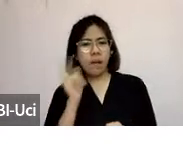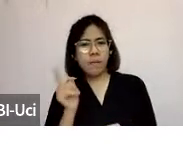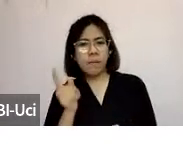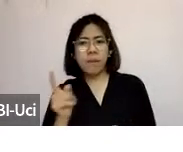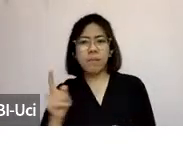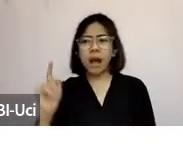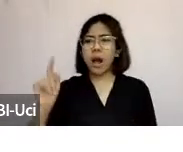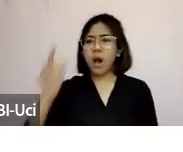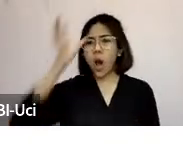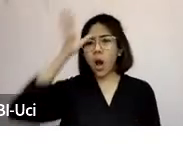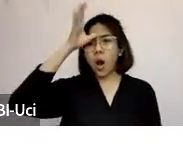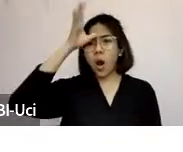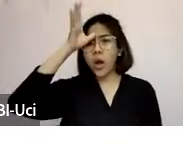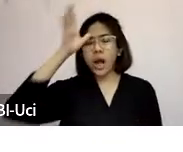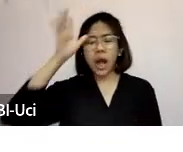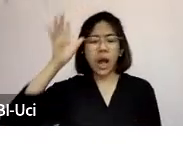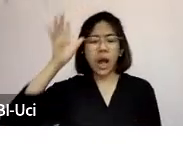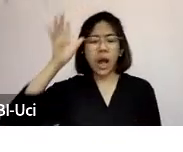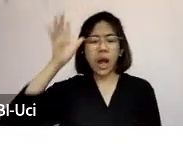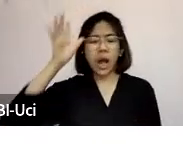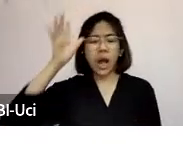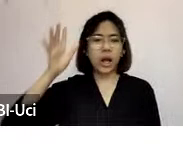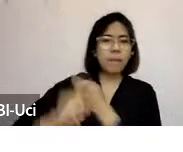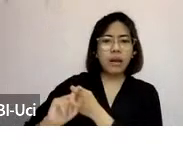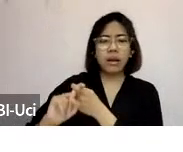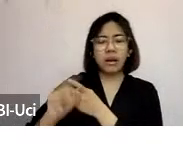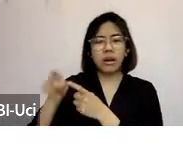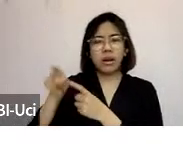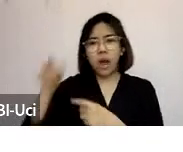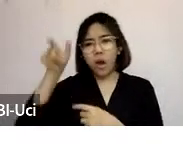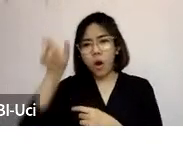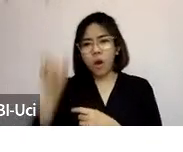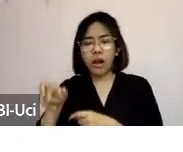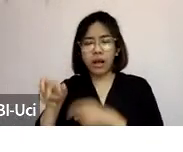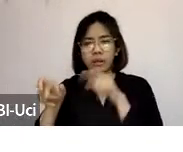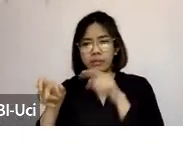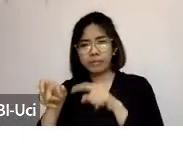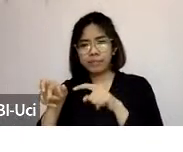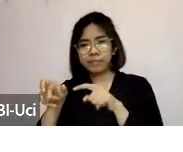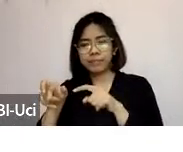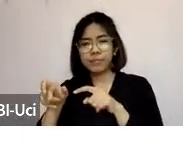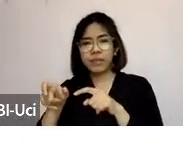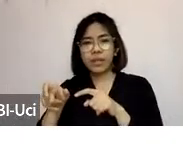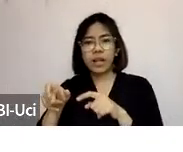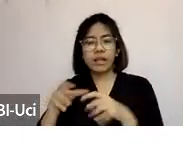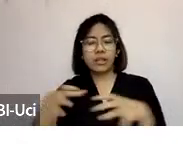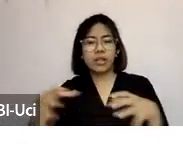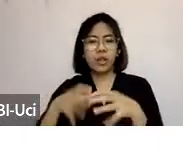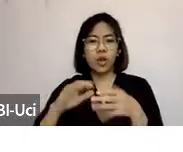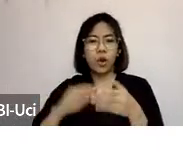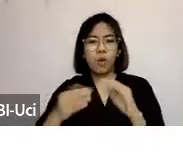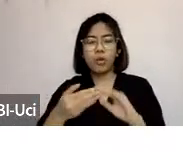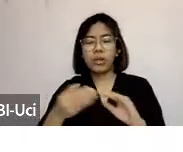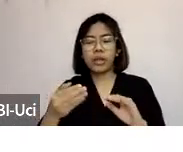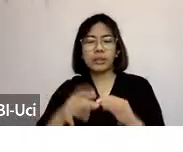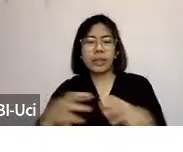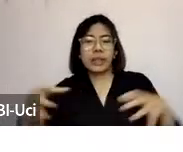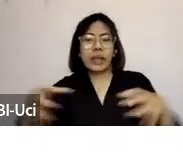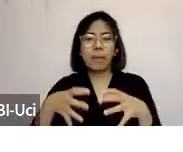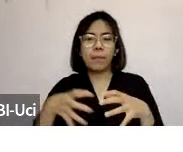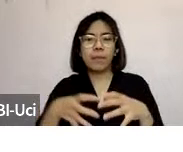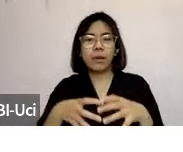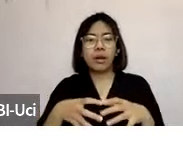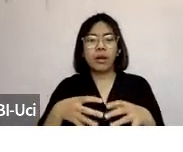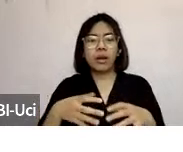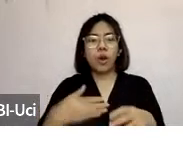yang salah satu anggota paguyuban korban UT dia punya Facebook